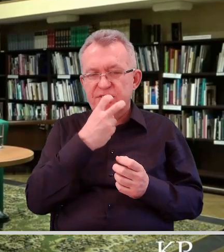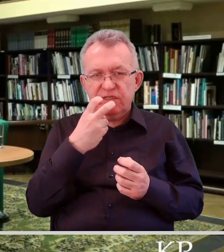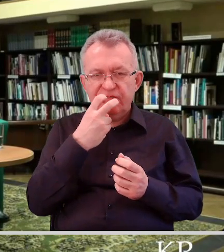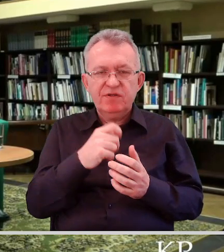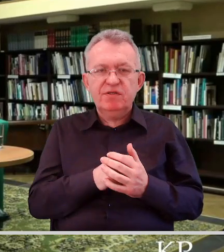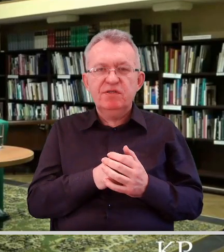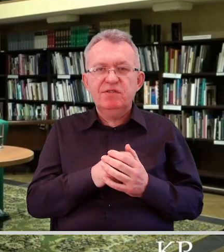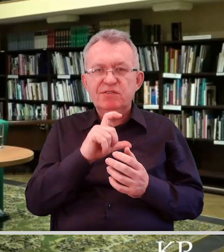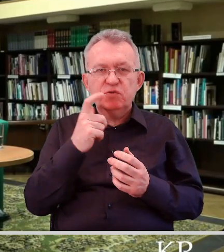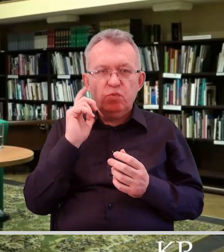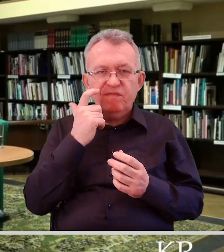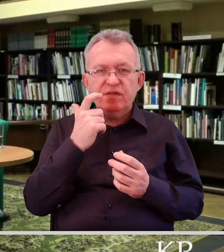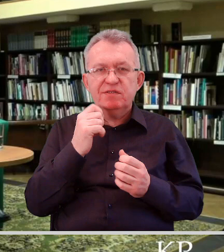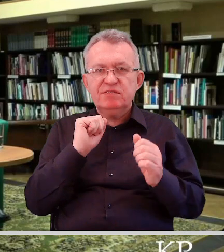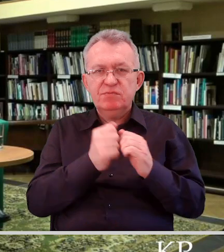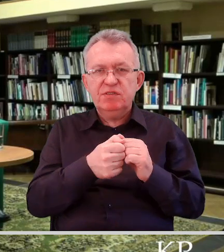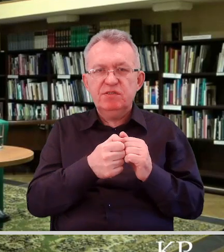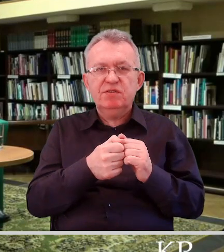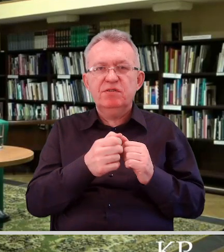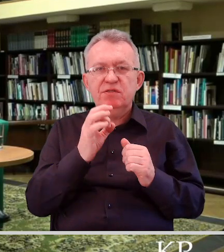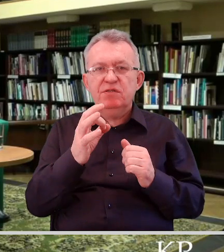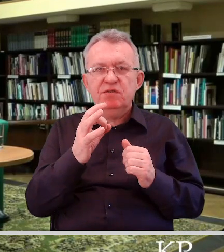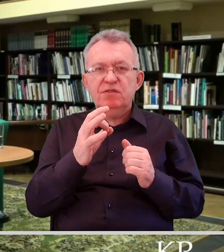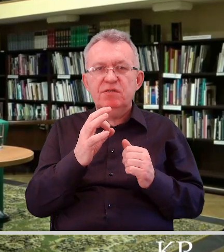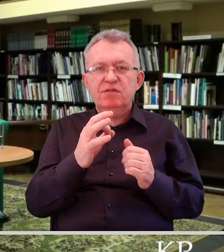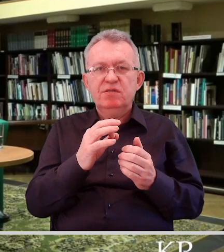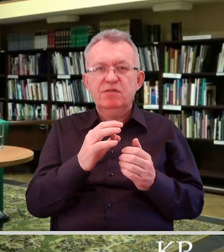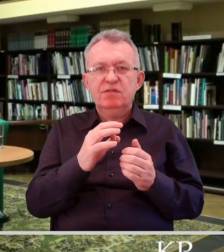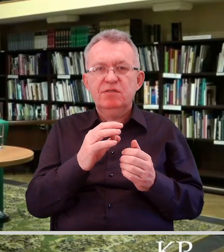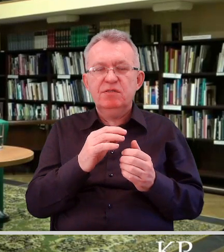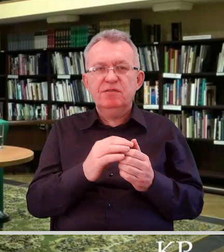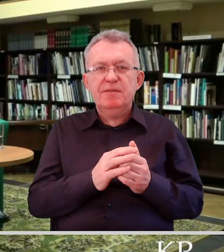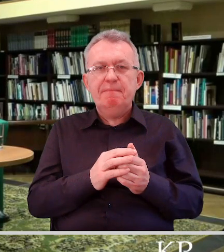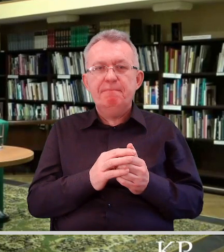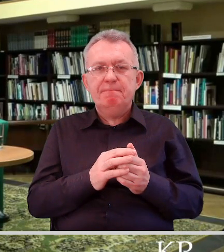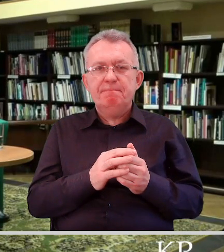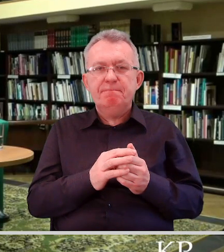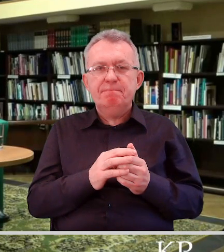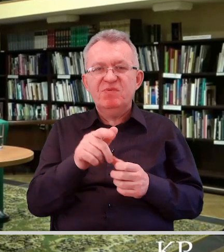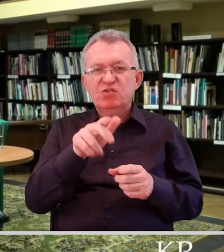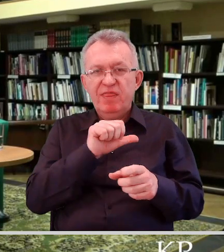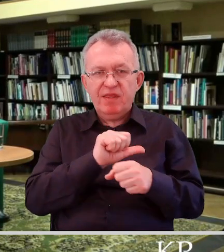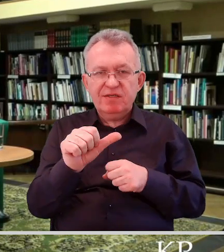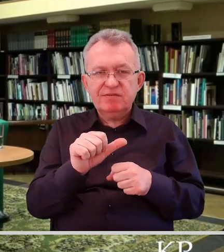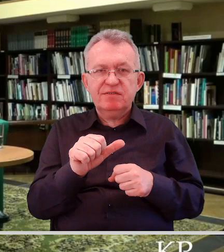czy w nowej chęci zmienił się w jakiś sposób pani stosunek do literatury po debiucie? To znaczy, czy to jest to